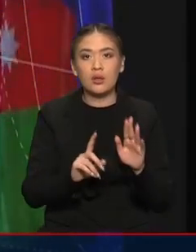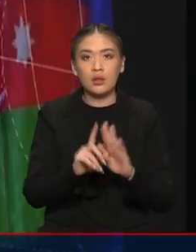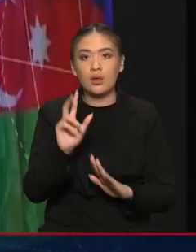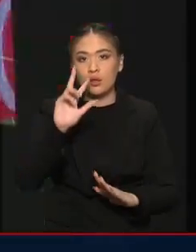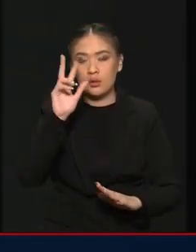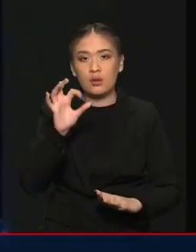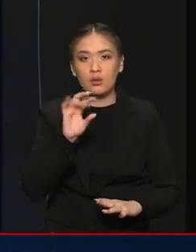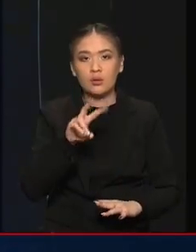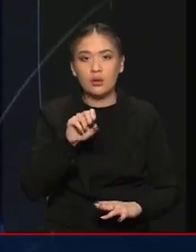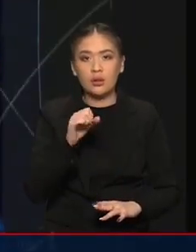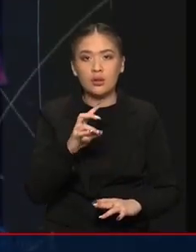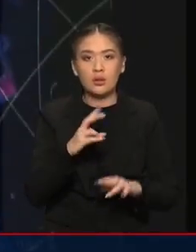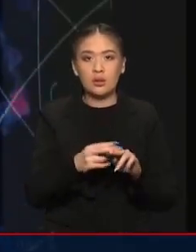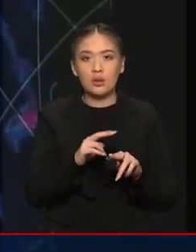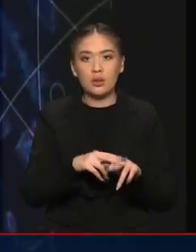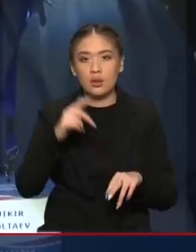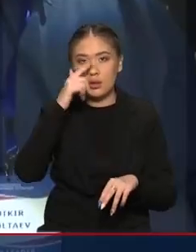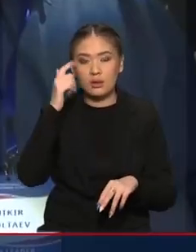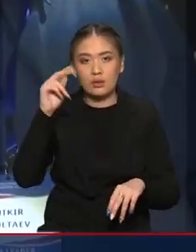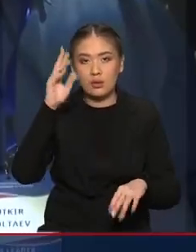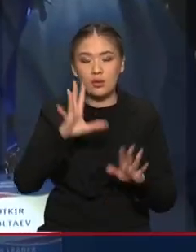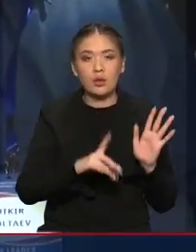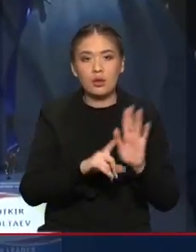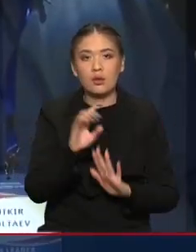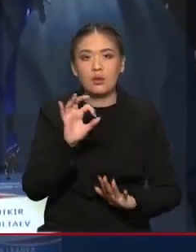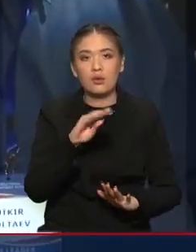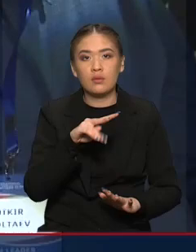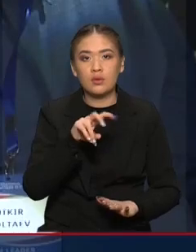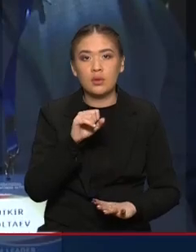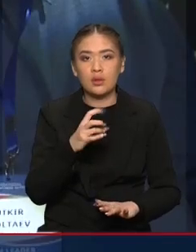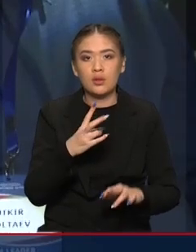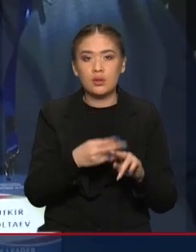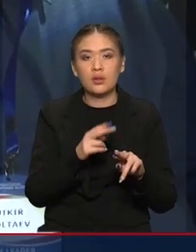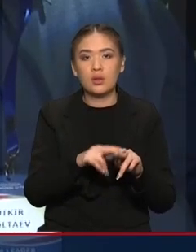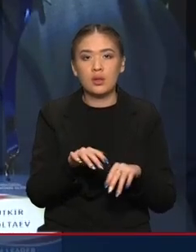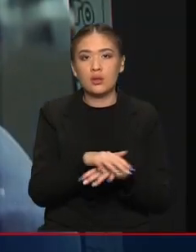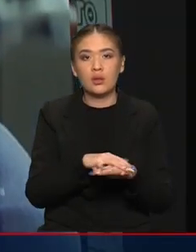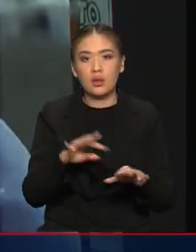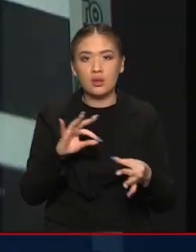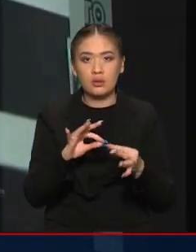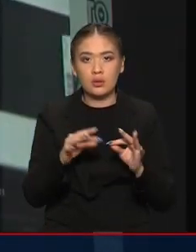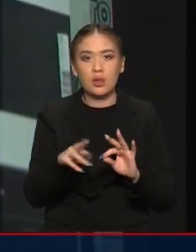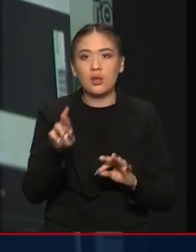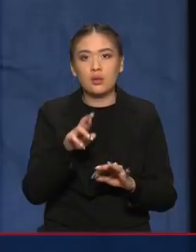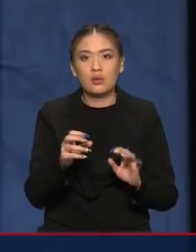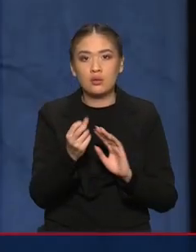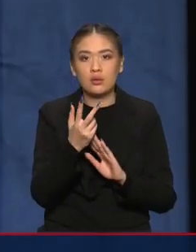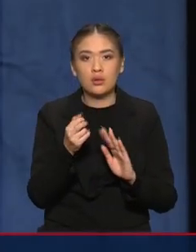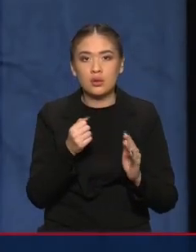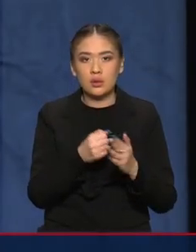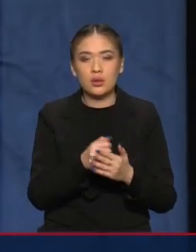бойы онлайн форматта өткізілген білім додасы биыл офлайн ұйымдастырылды. Халықаралық олимпиада қаңтардың 13-іне дейін